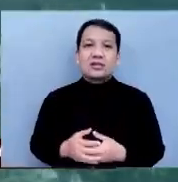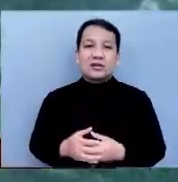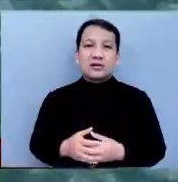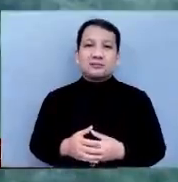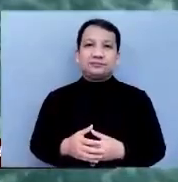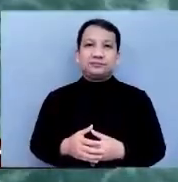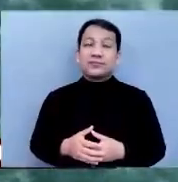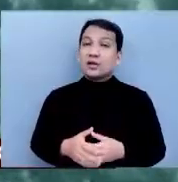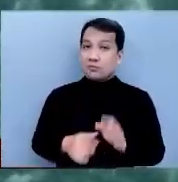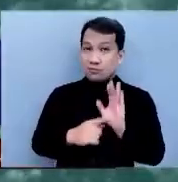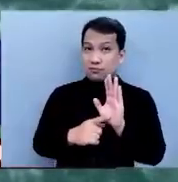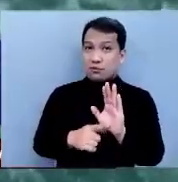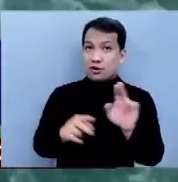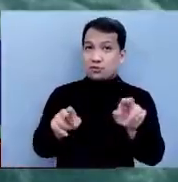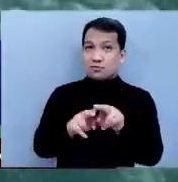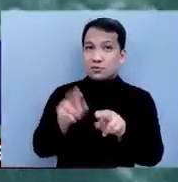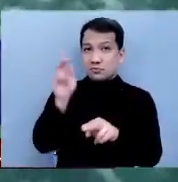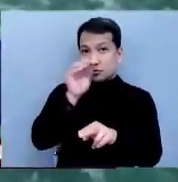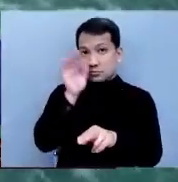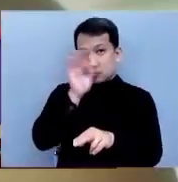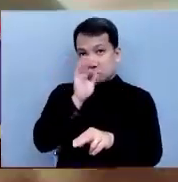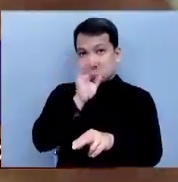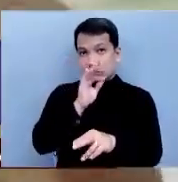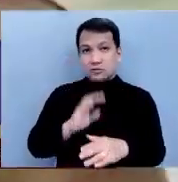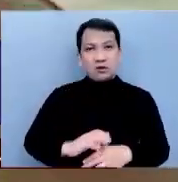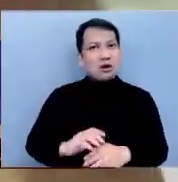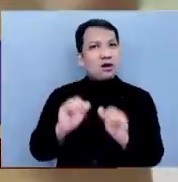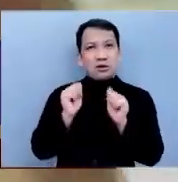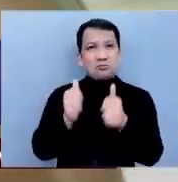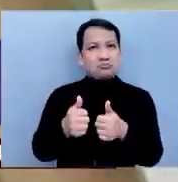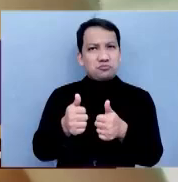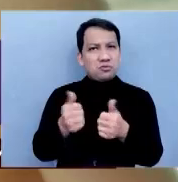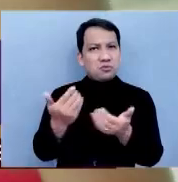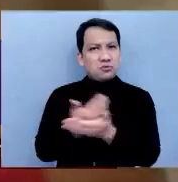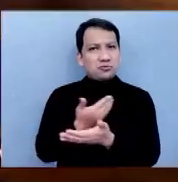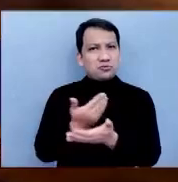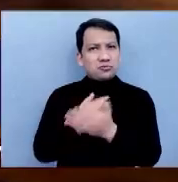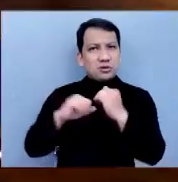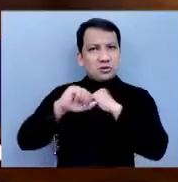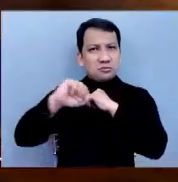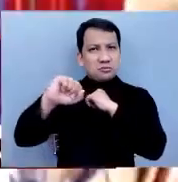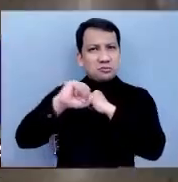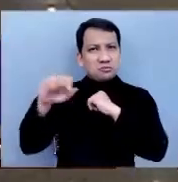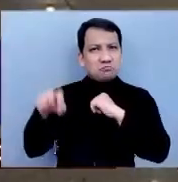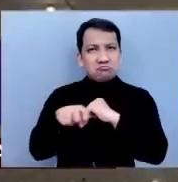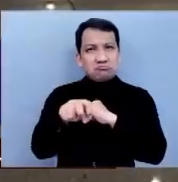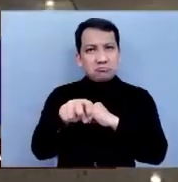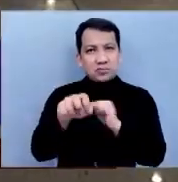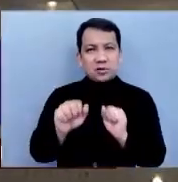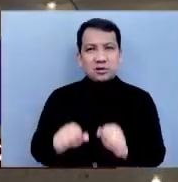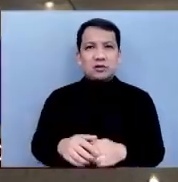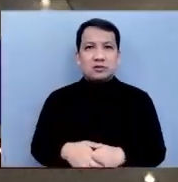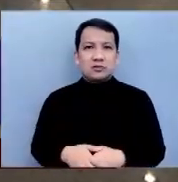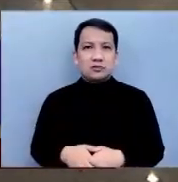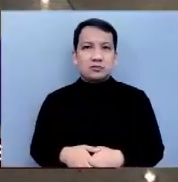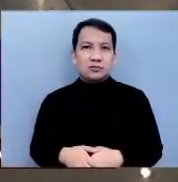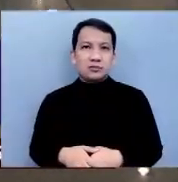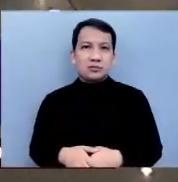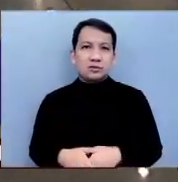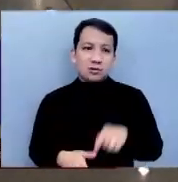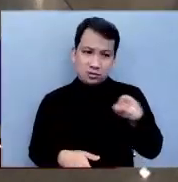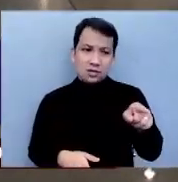Kung mga ordinaryong Pinoy ang tatanungin, approved kaya sa kanila ang bago nating tourism slogan? Yun yung dapat